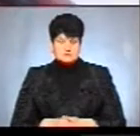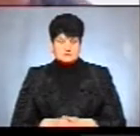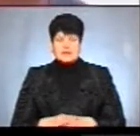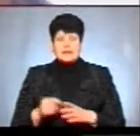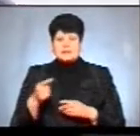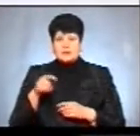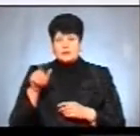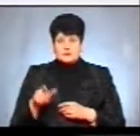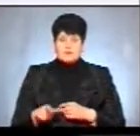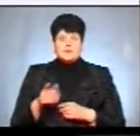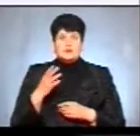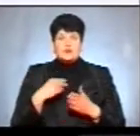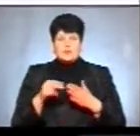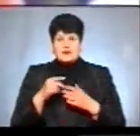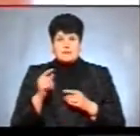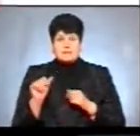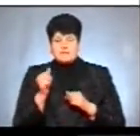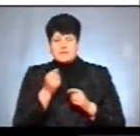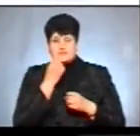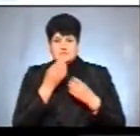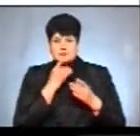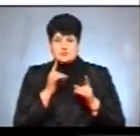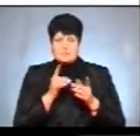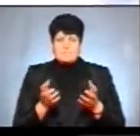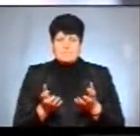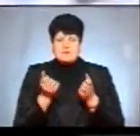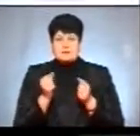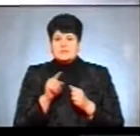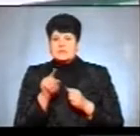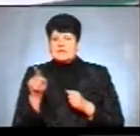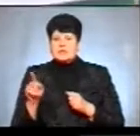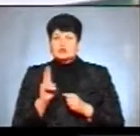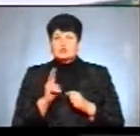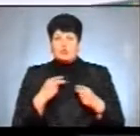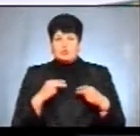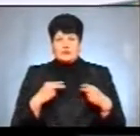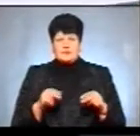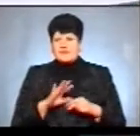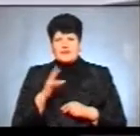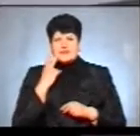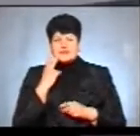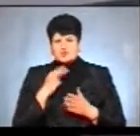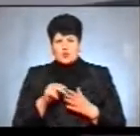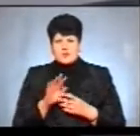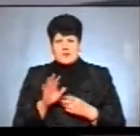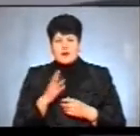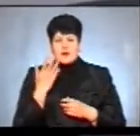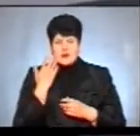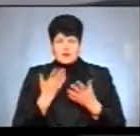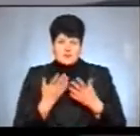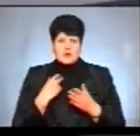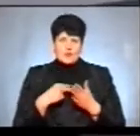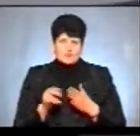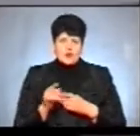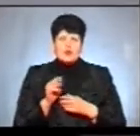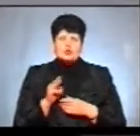Тернополянин Іван Пшоняк купує первоцвіти лише, аби фінансово підтримати тих, хто торгує. Я не завжди купляю, але купляю, якщо купляю,